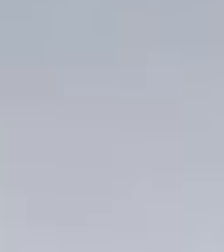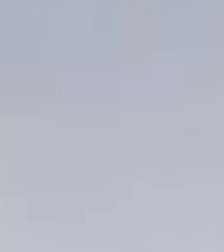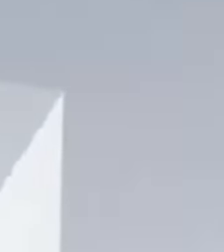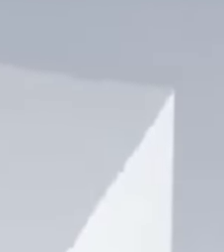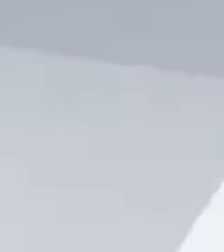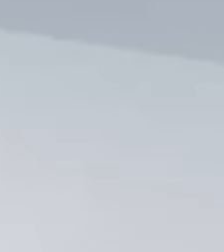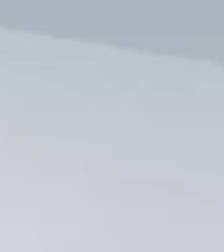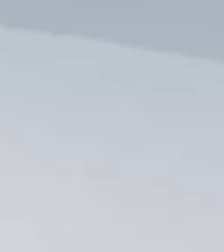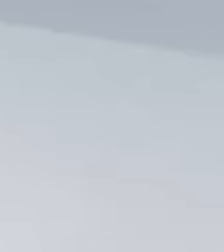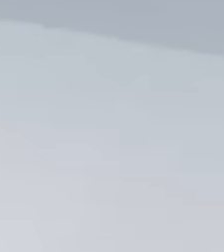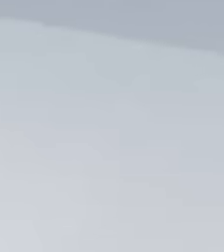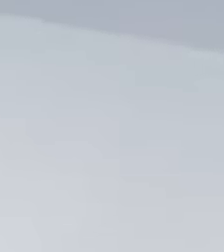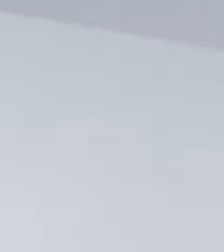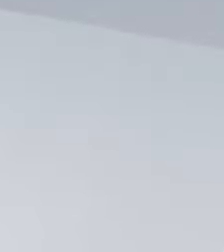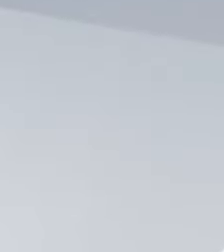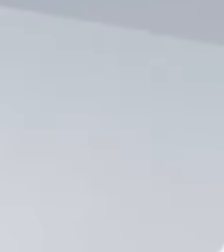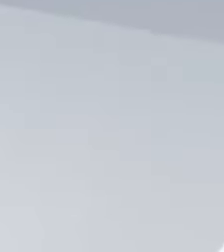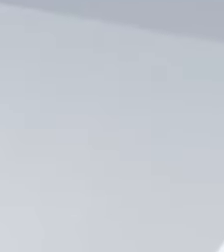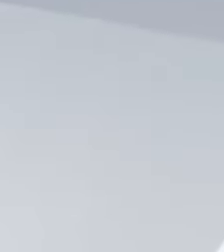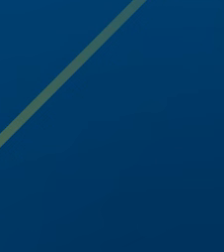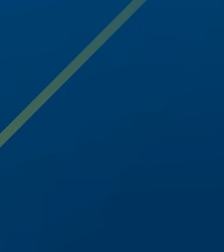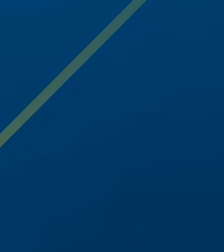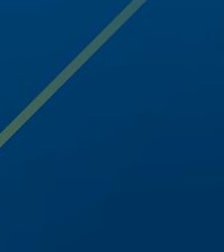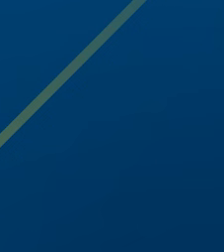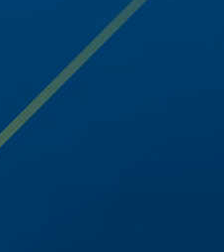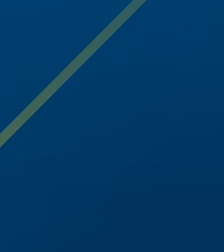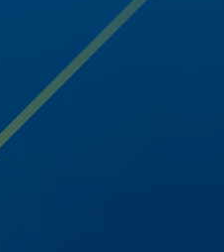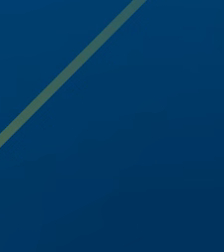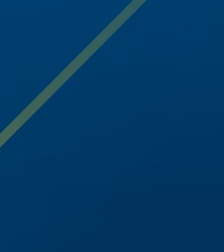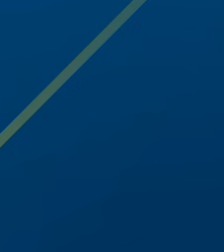informasi download Metro TV extend sekarang